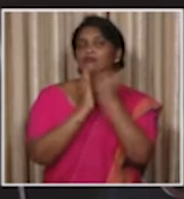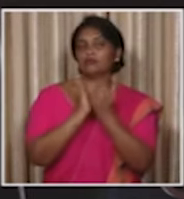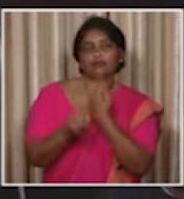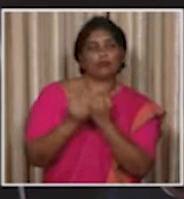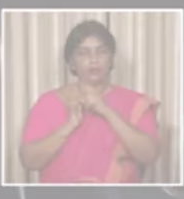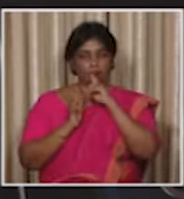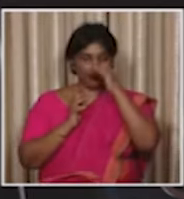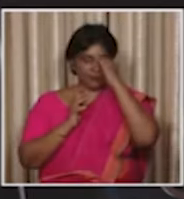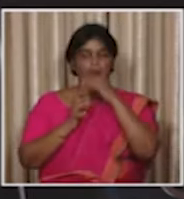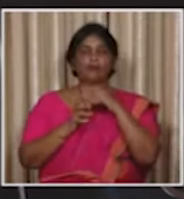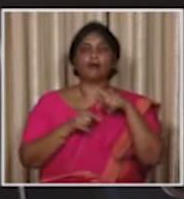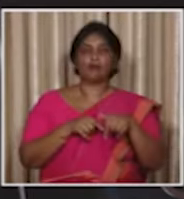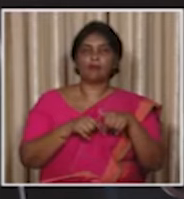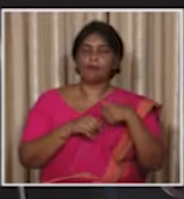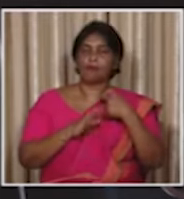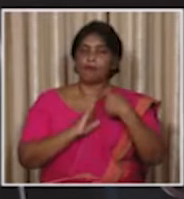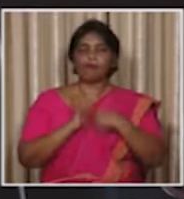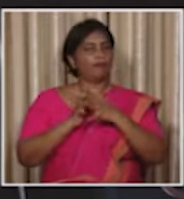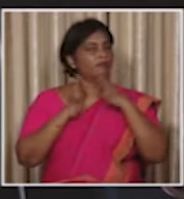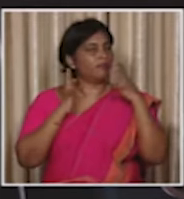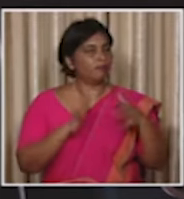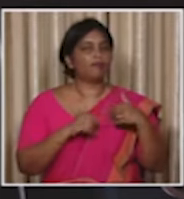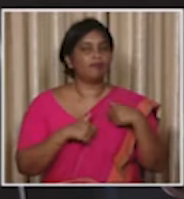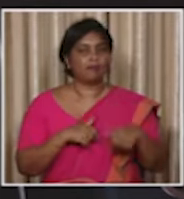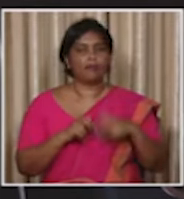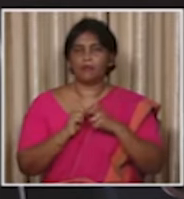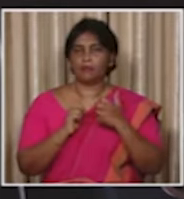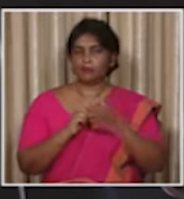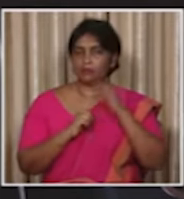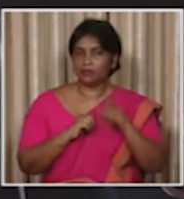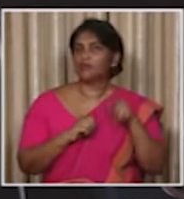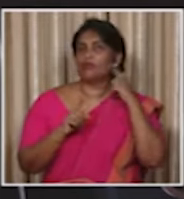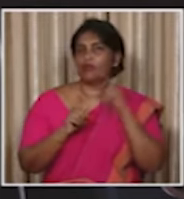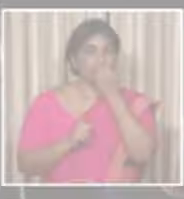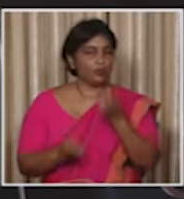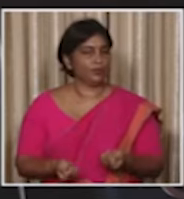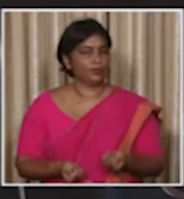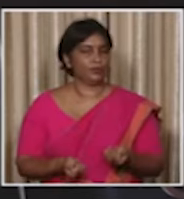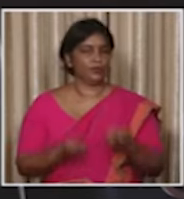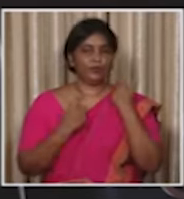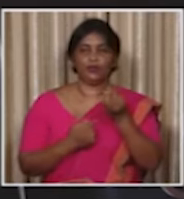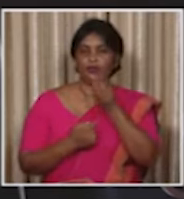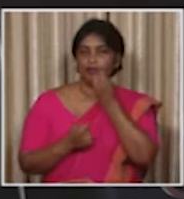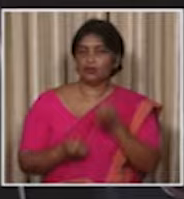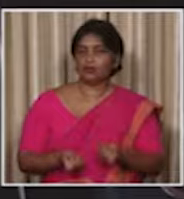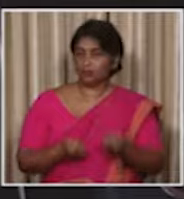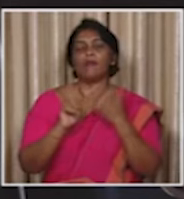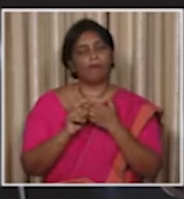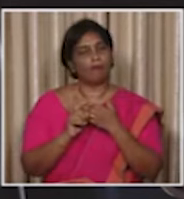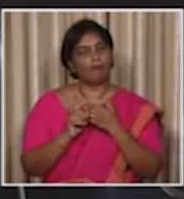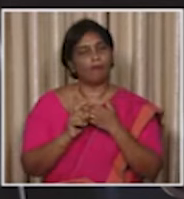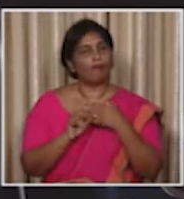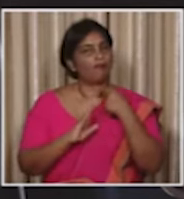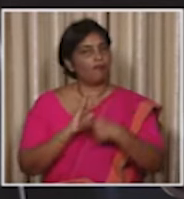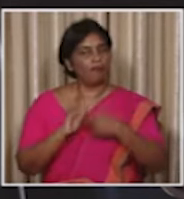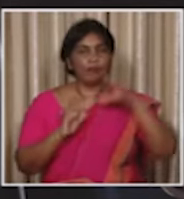කියලා අපි යෝජනා කළා. අද දිනේ මේ විශාල වශයෙන් අපේ අර්බුදයට ලක් වෙලා තියෙන දේ තමයි අපේ බඩු මිල. මේ බඩු මිල ගත් කල අපි මේ පිළිබඳව